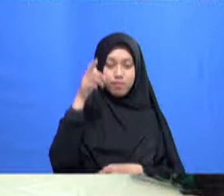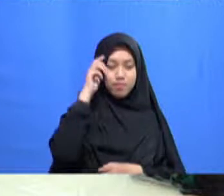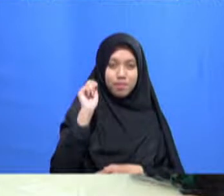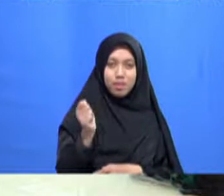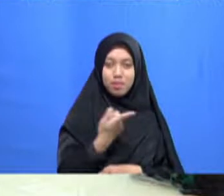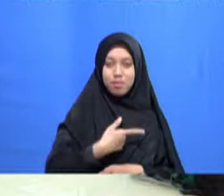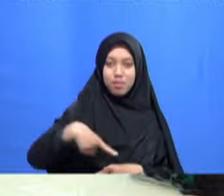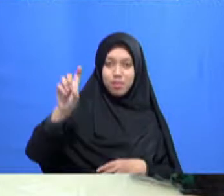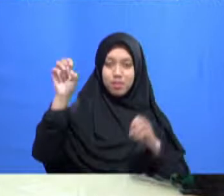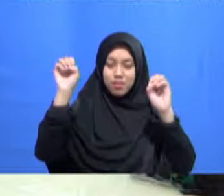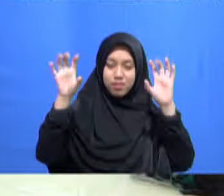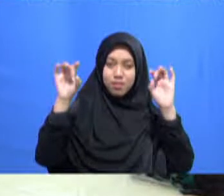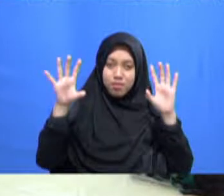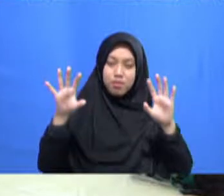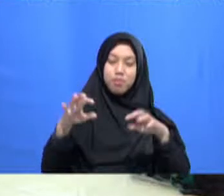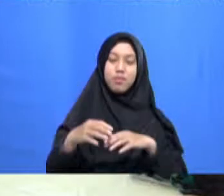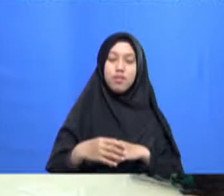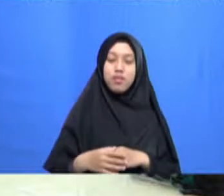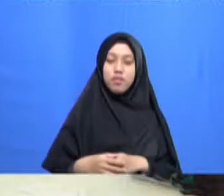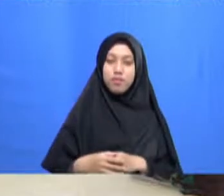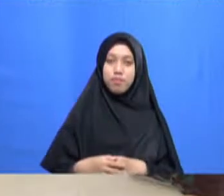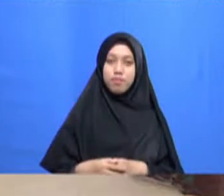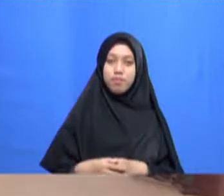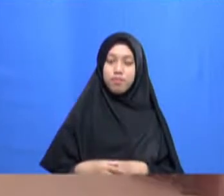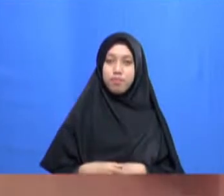Assalamualaikum warahmatullahi wabarakatuh.